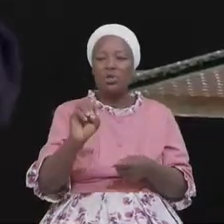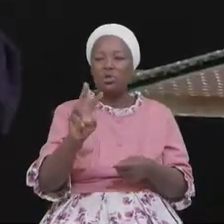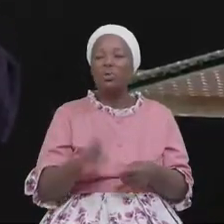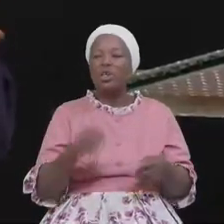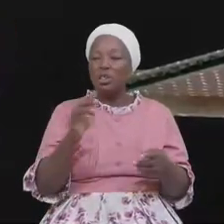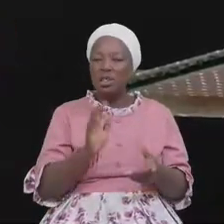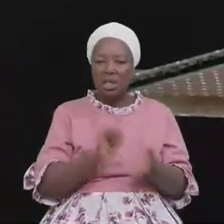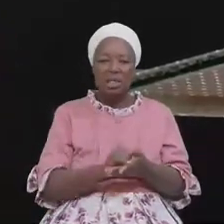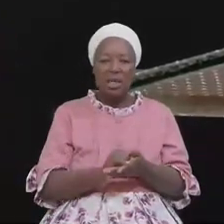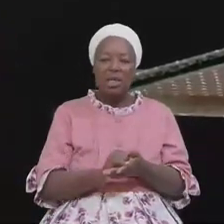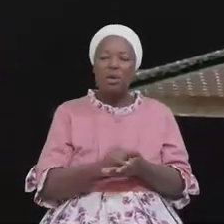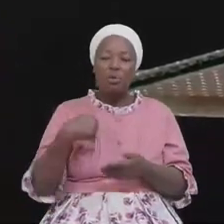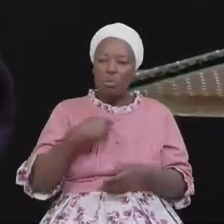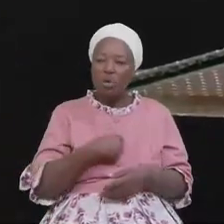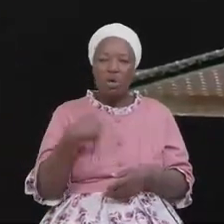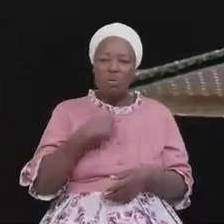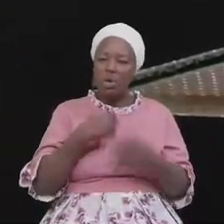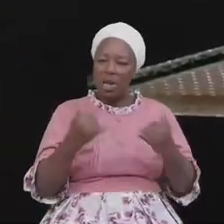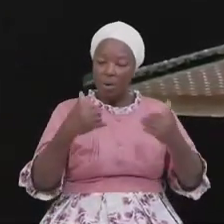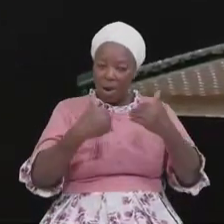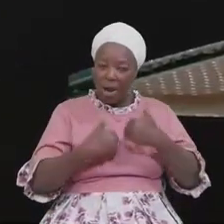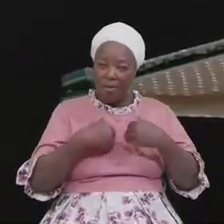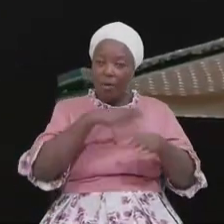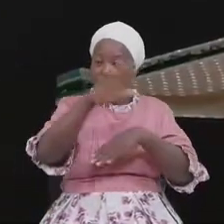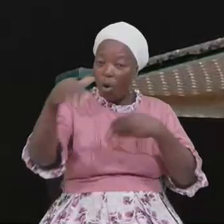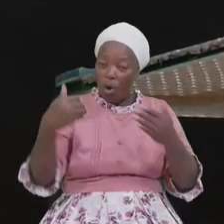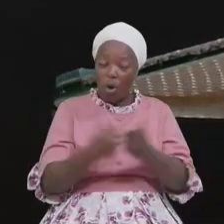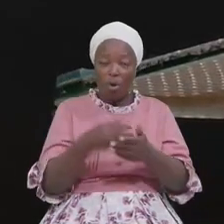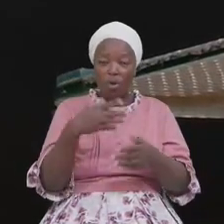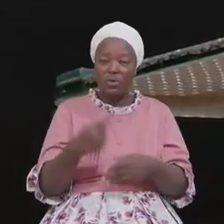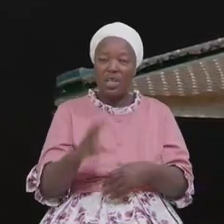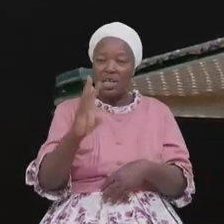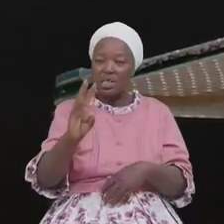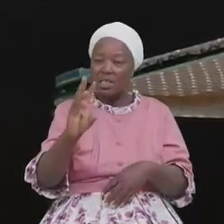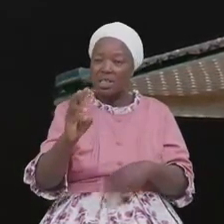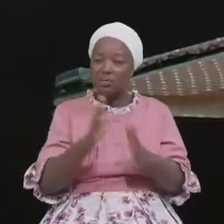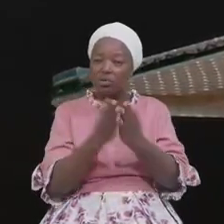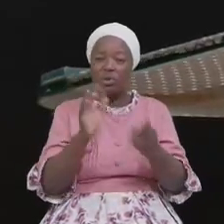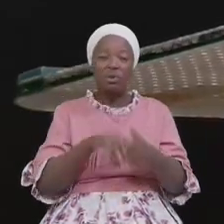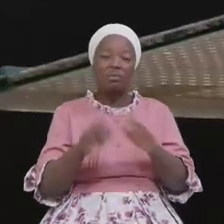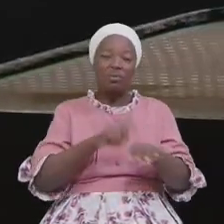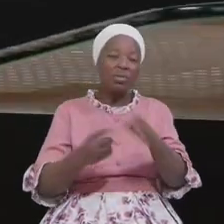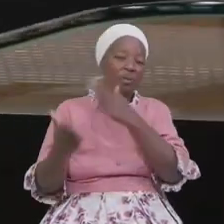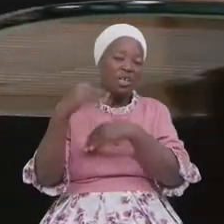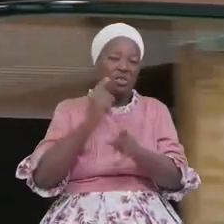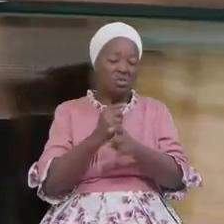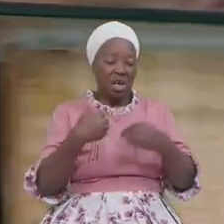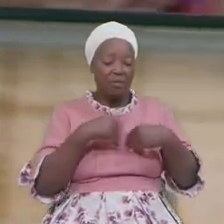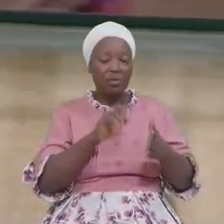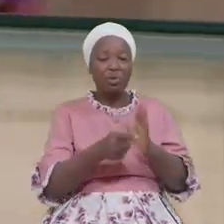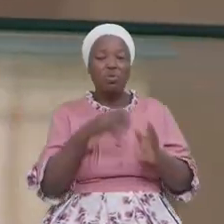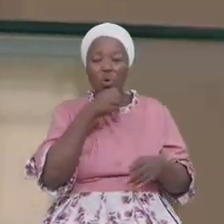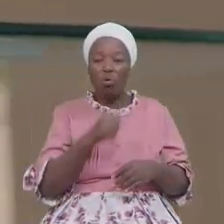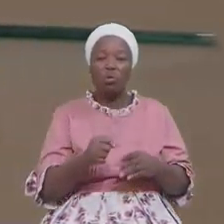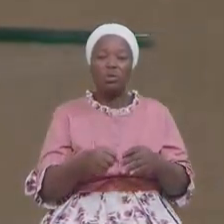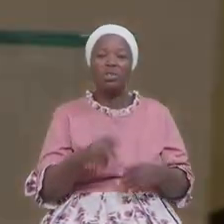avons tous les 66 livres de la Bible. Et nous lisons ça maintenant. Nous pouvons